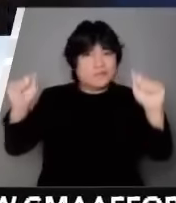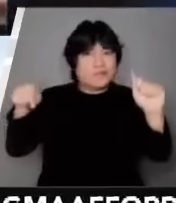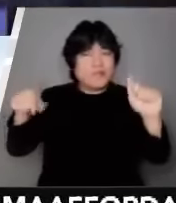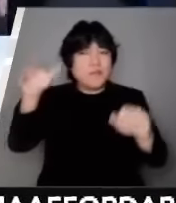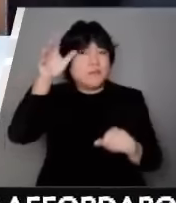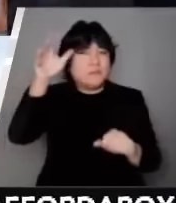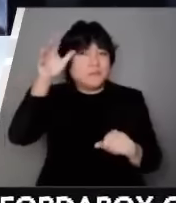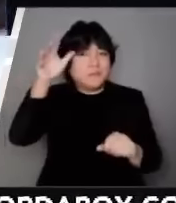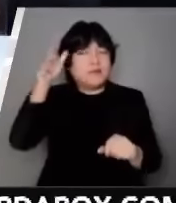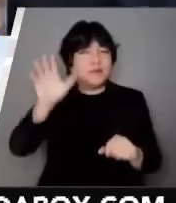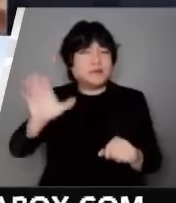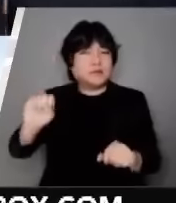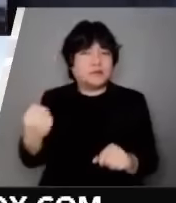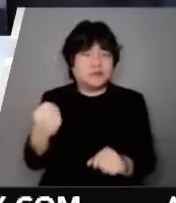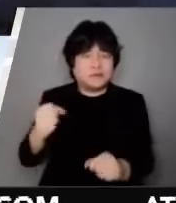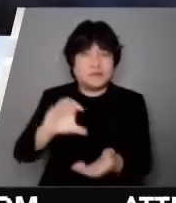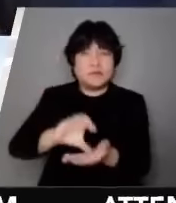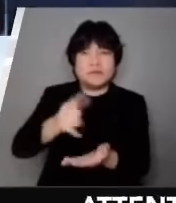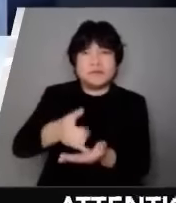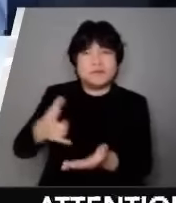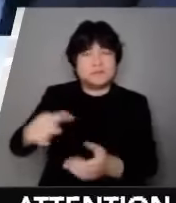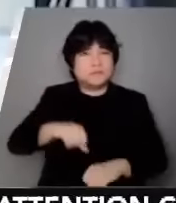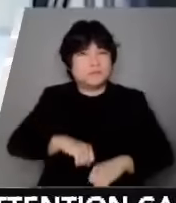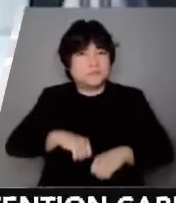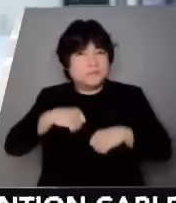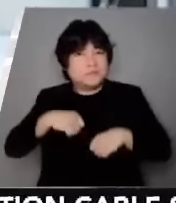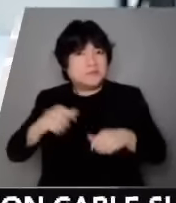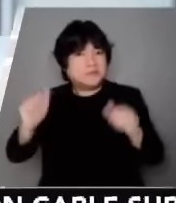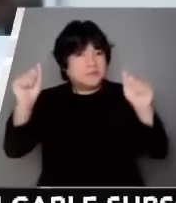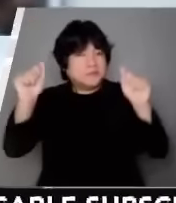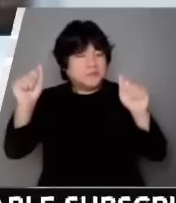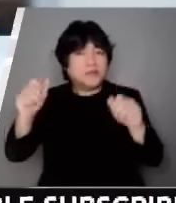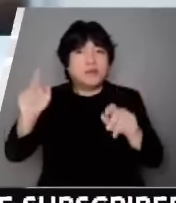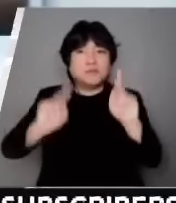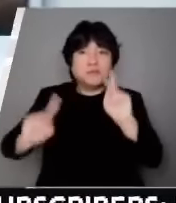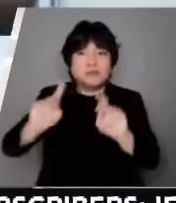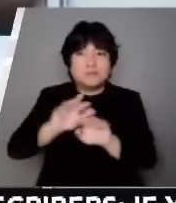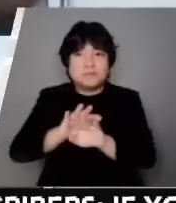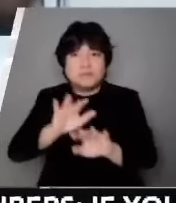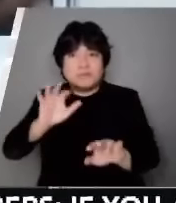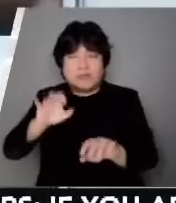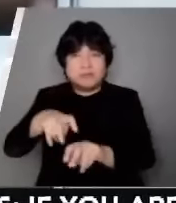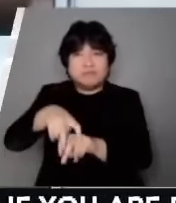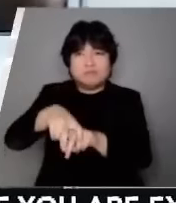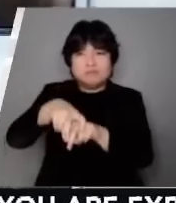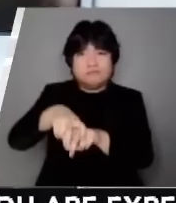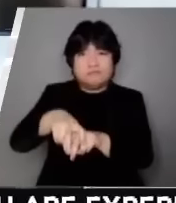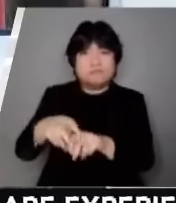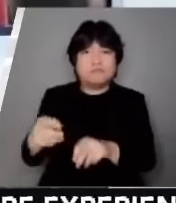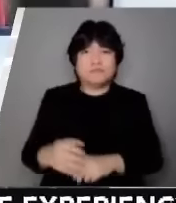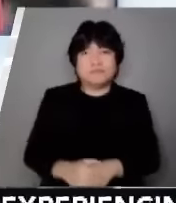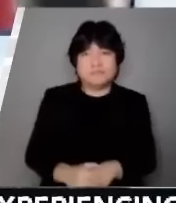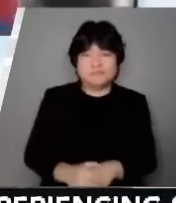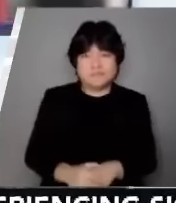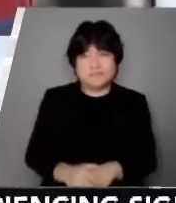proud na nag-cheer sa anak habang buhat ng mga tao. Nag-thumbs up at sumaludo sa direksyon ng kanyang ama si Carlos.